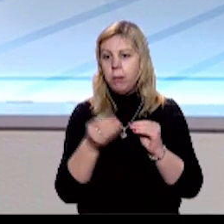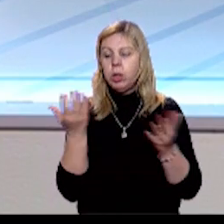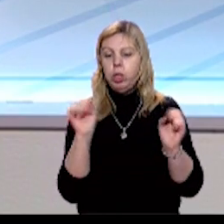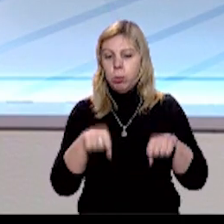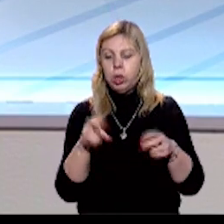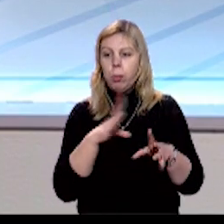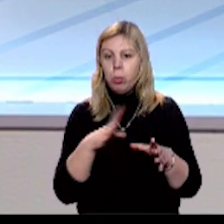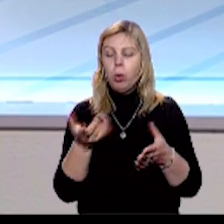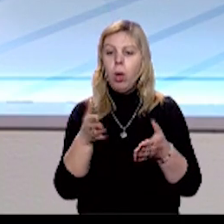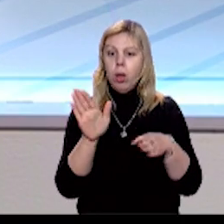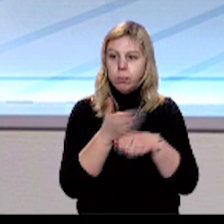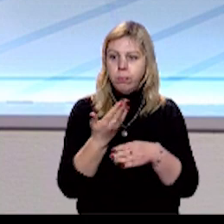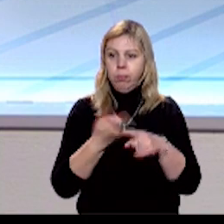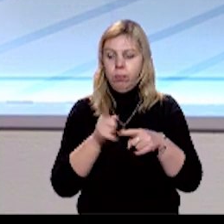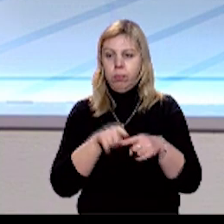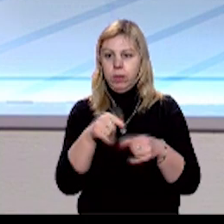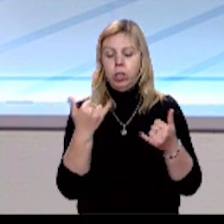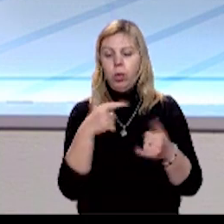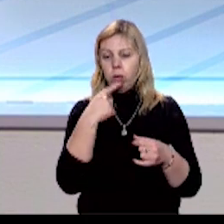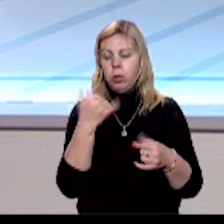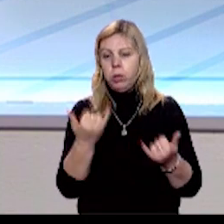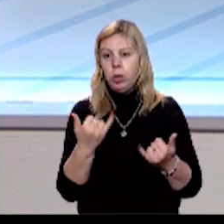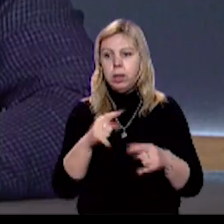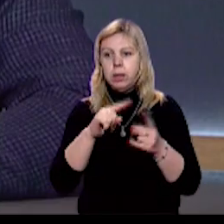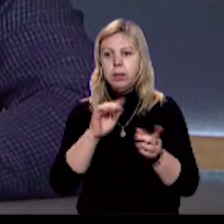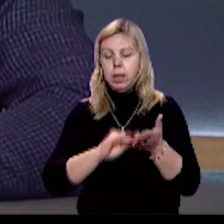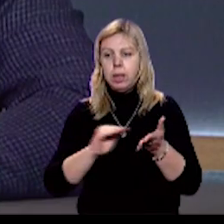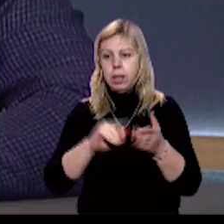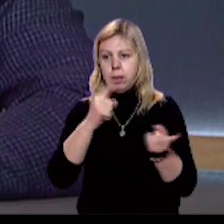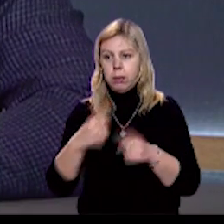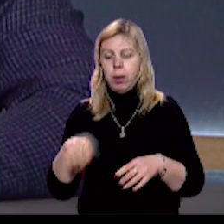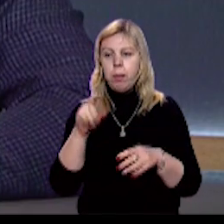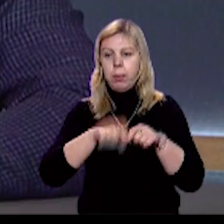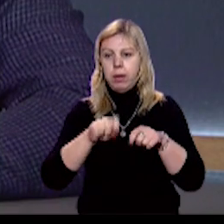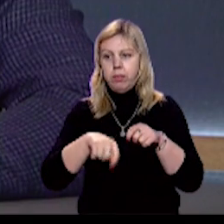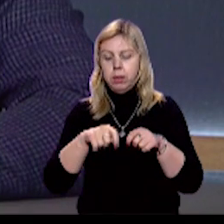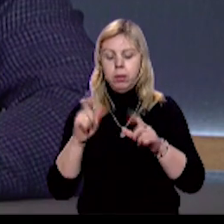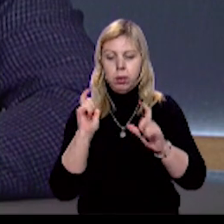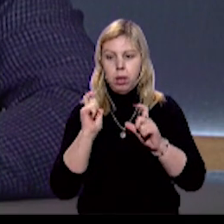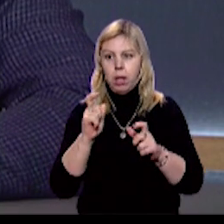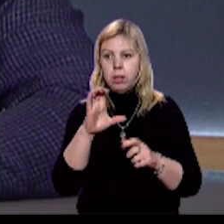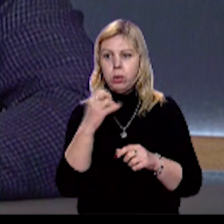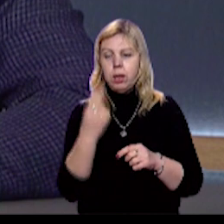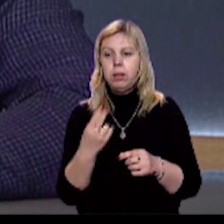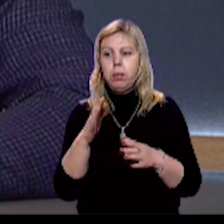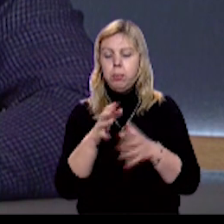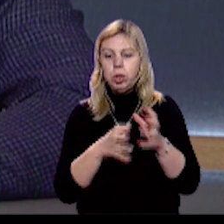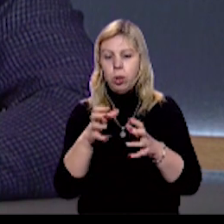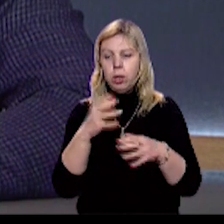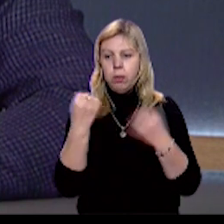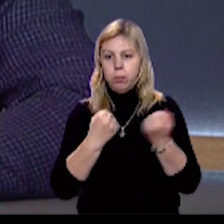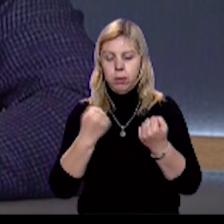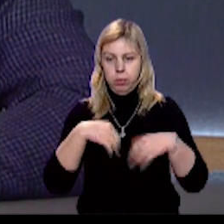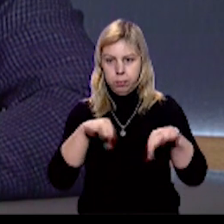було уникнути цього, говоримо нині. Наш гість – секретар Закарпатської ради перевізників, учасників Асоціації міжнародних